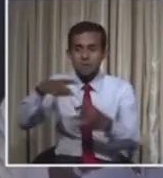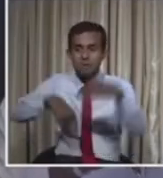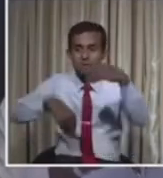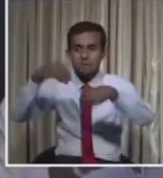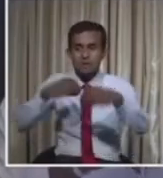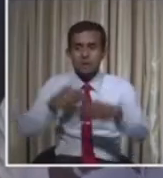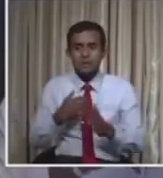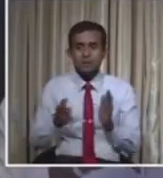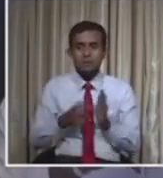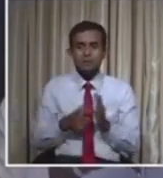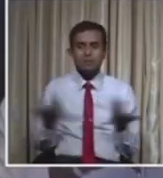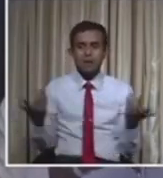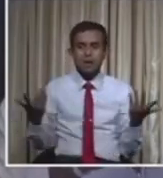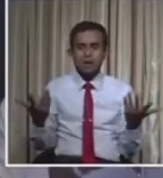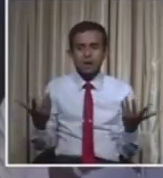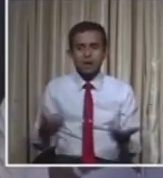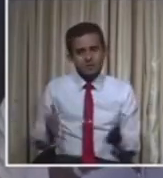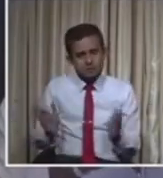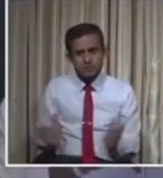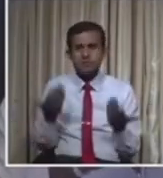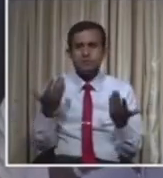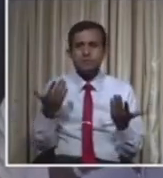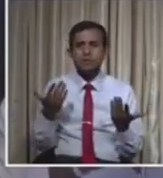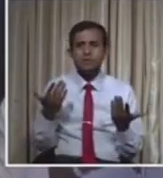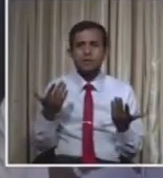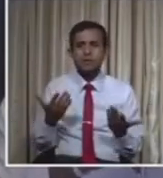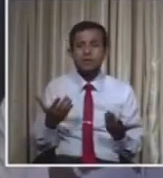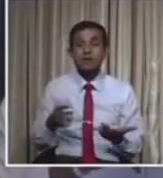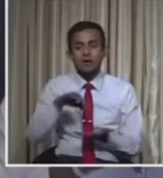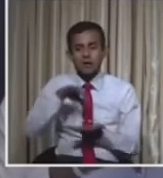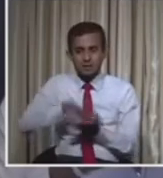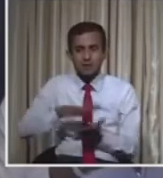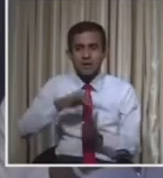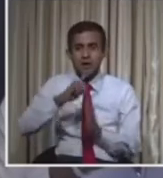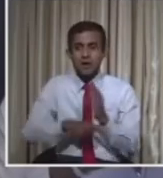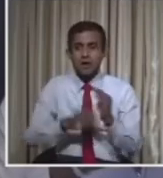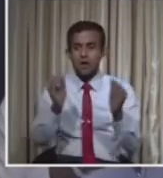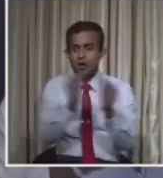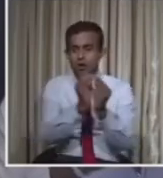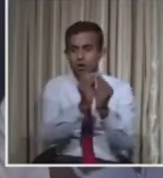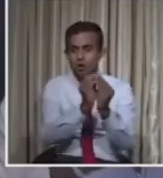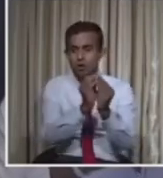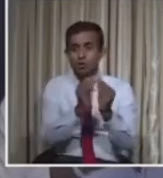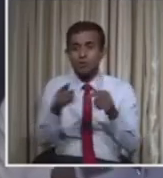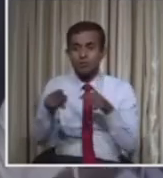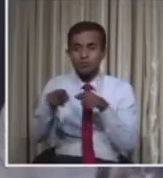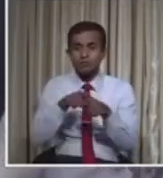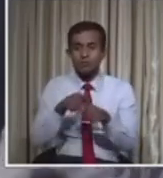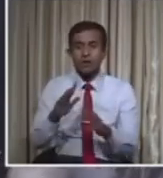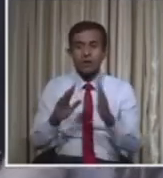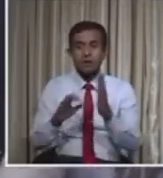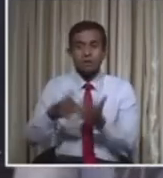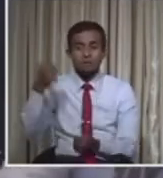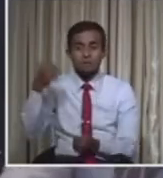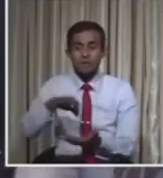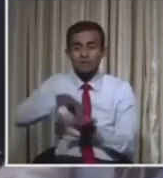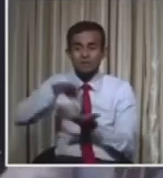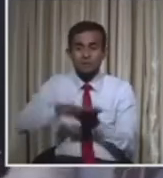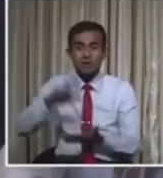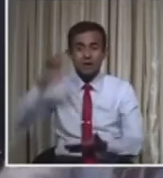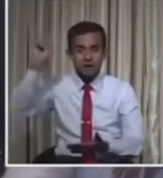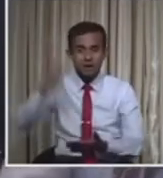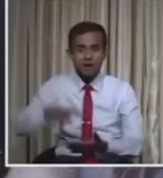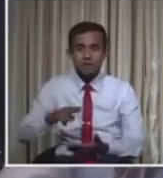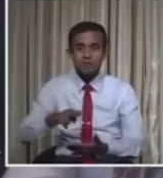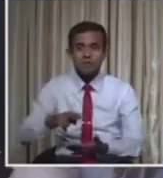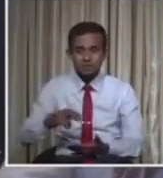අපි බය නැහැ අපි තියනවා තියනවා විතරක් නෙවෙයි ශ්‍රී ලංකා පොදු ජන පෙරමුණ හැටියට ඓතිහාසික ජයග්‍රහණයක් අපි